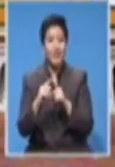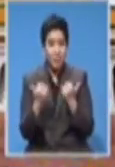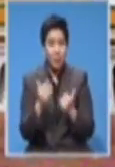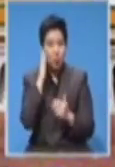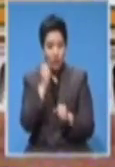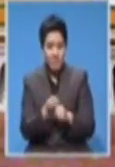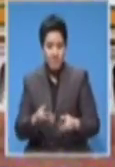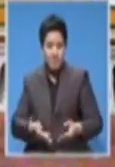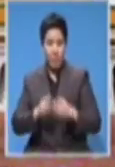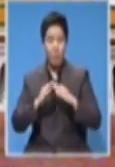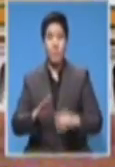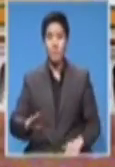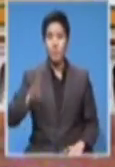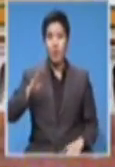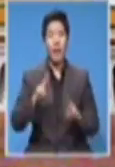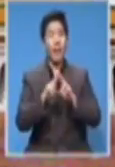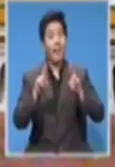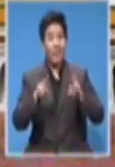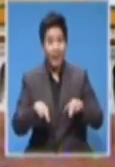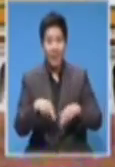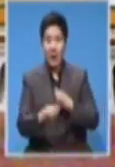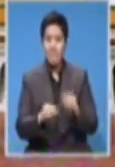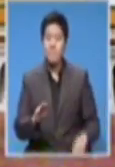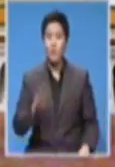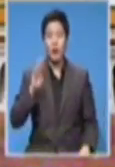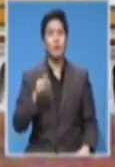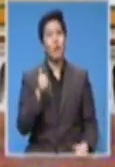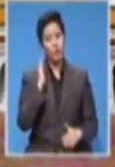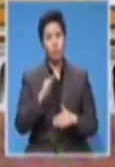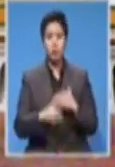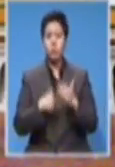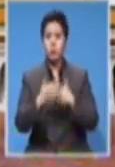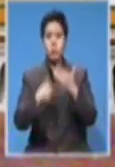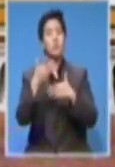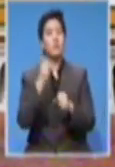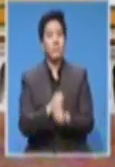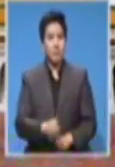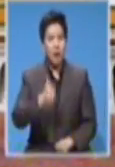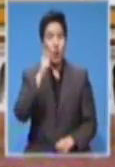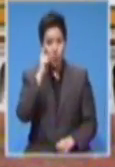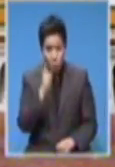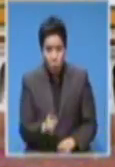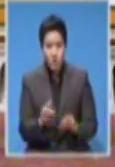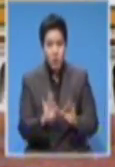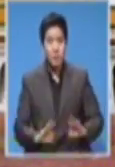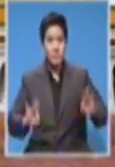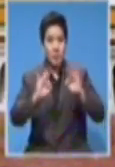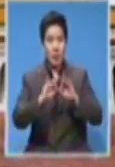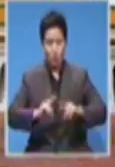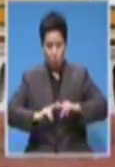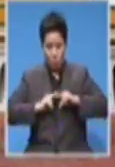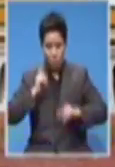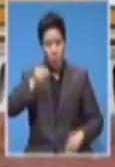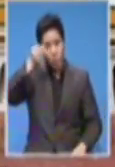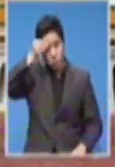รกิจขึ้นมาตัดตามร้านค้าเปิดเป็นบริษัทอะไรมันก็พัฒนาแบบนั้นแล้วก็ต้องมีภูมิการมีความรู้ด้ว